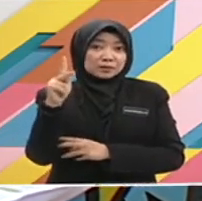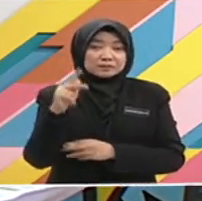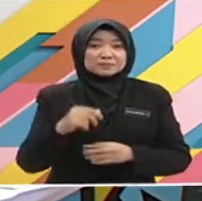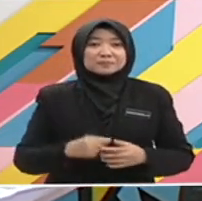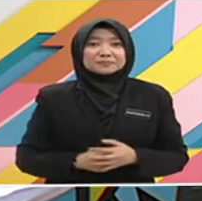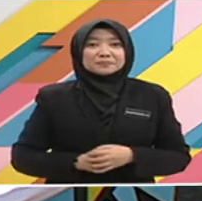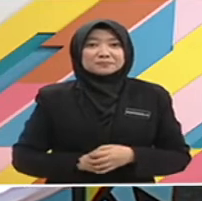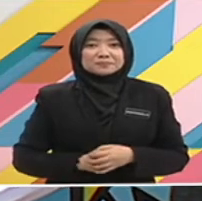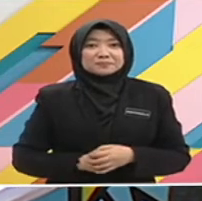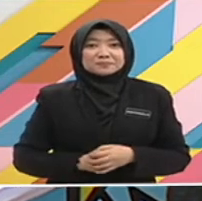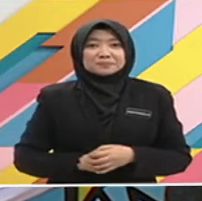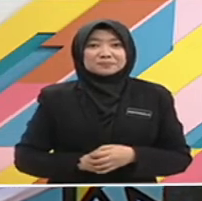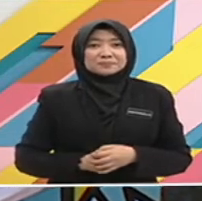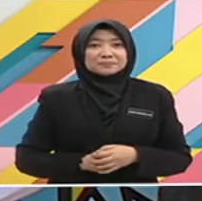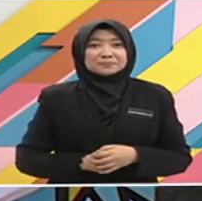Okey.